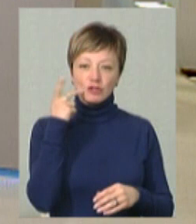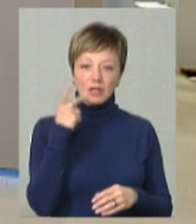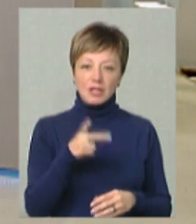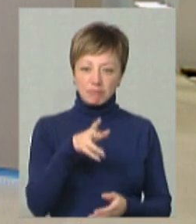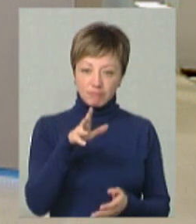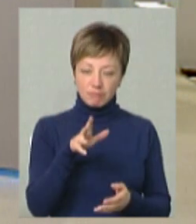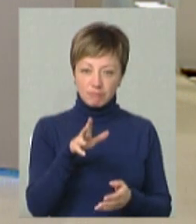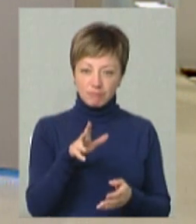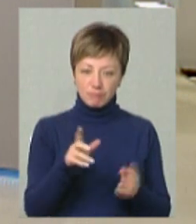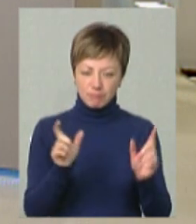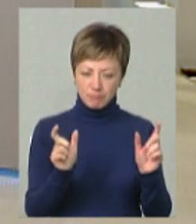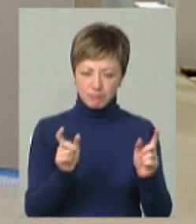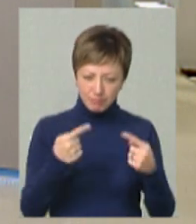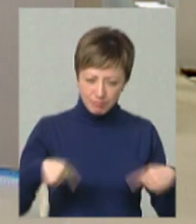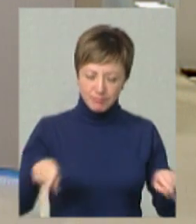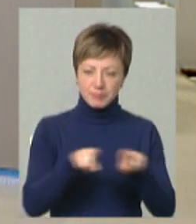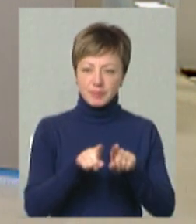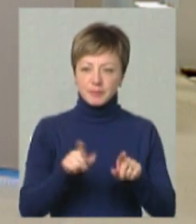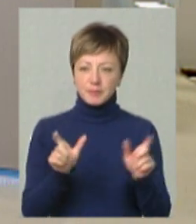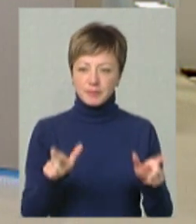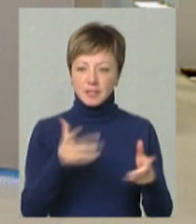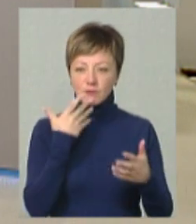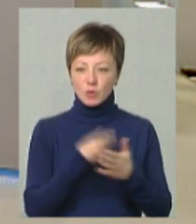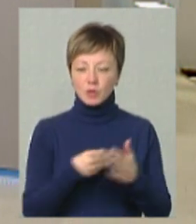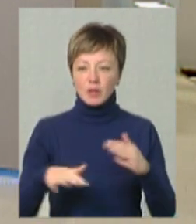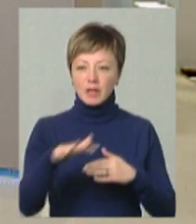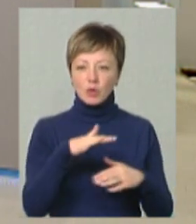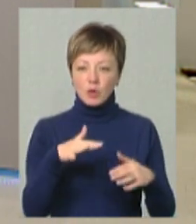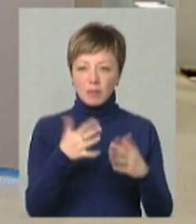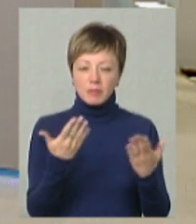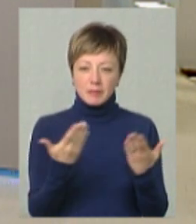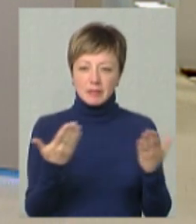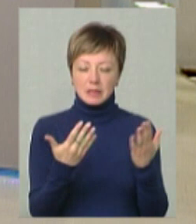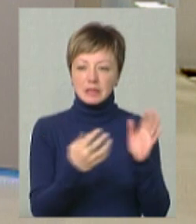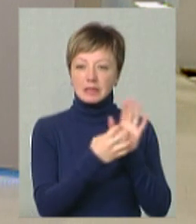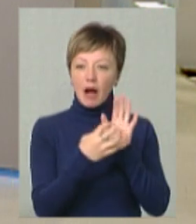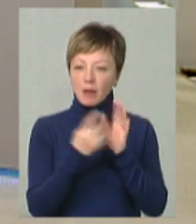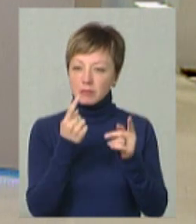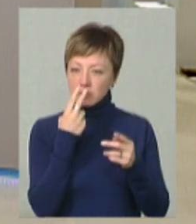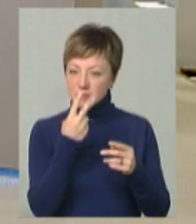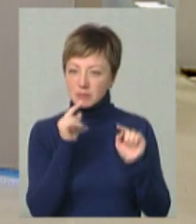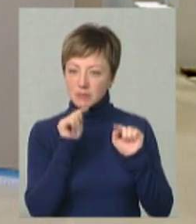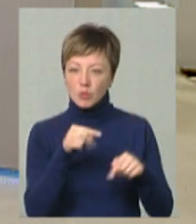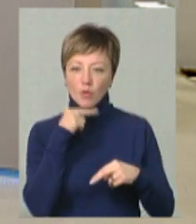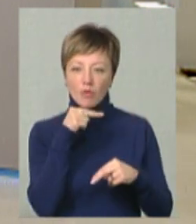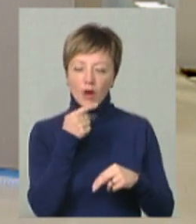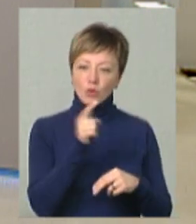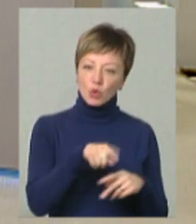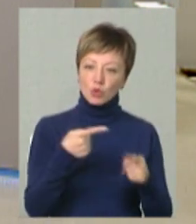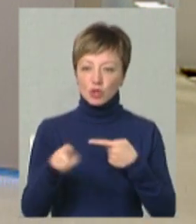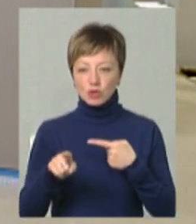територію різноманітними такими знаками, які би привертали увагу до того чи